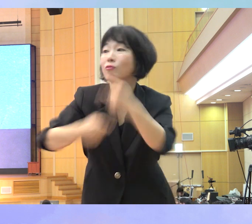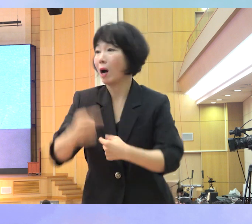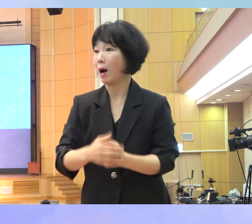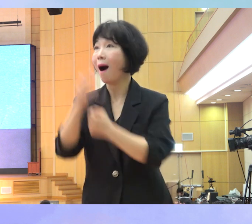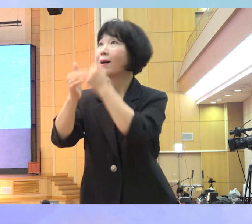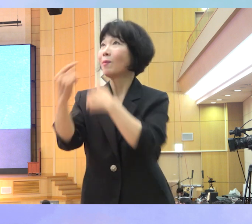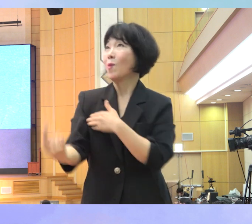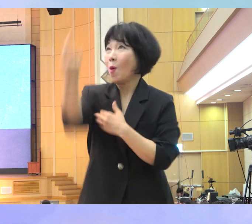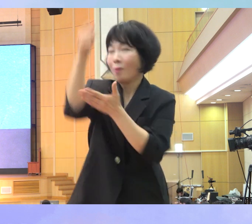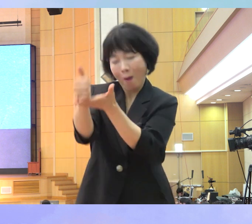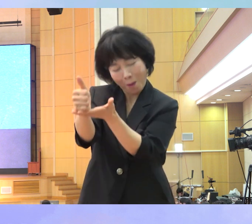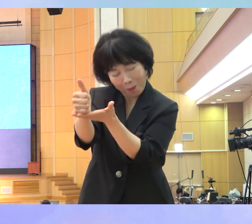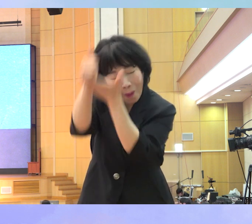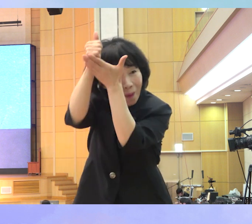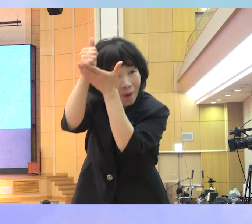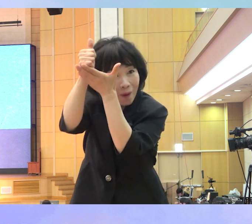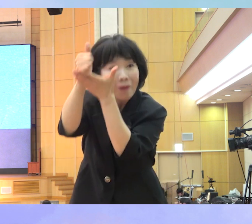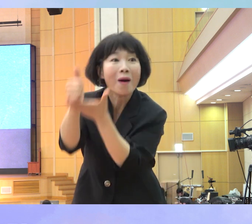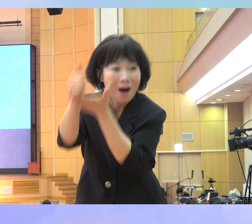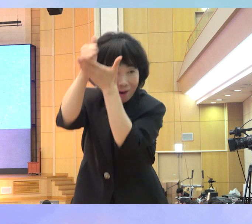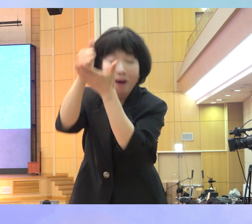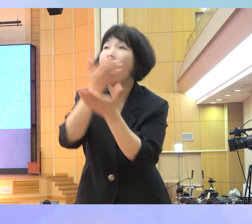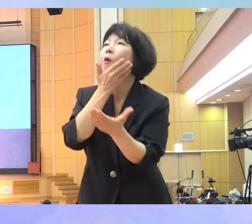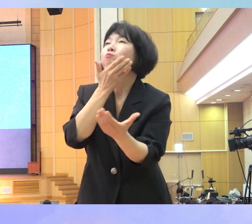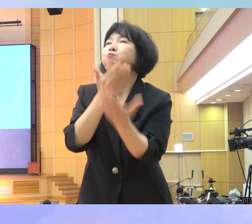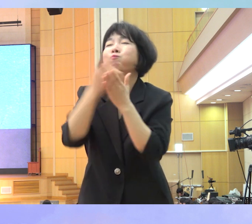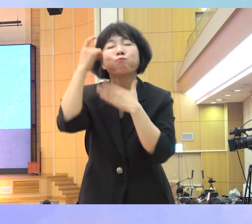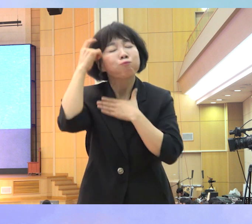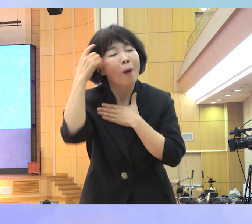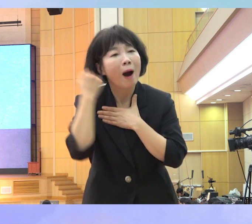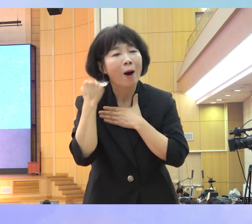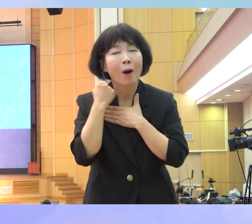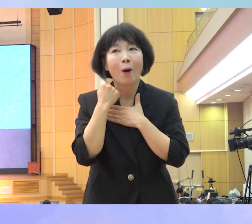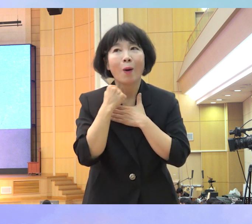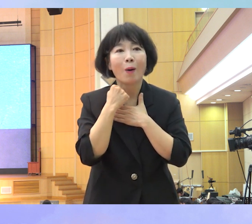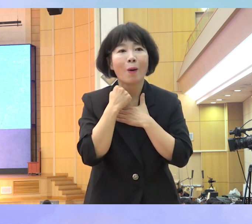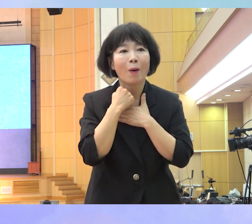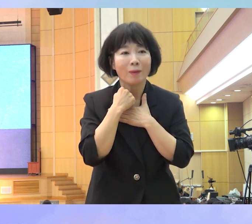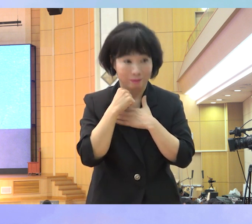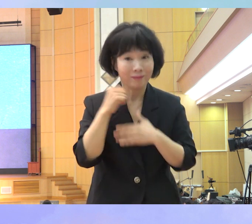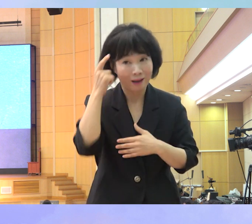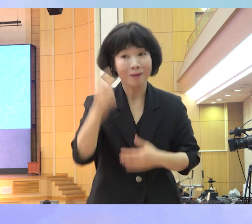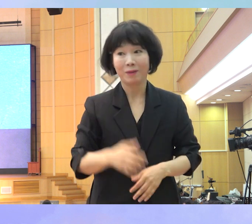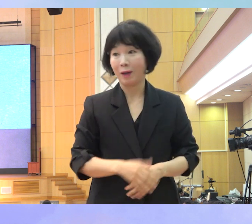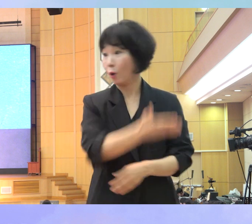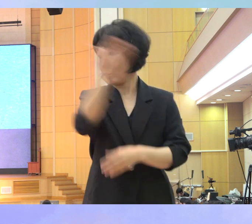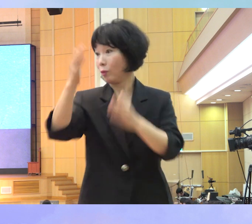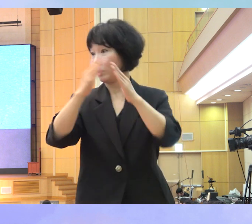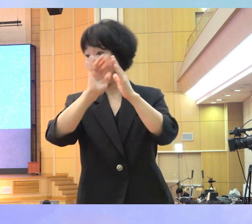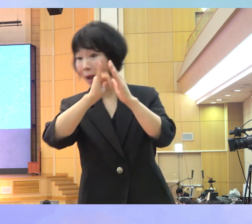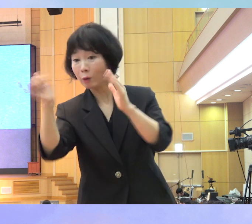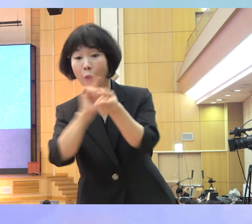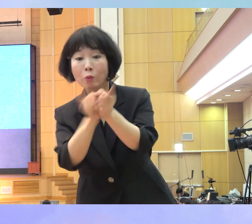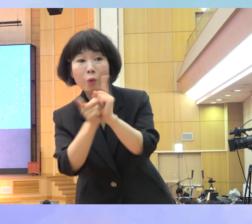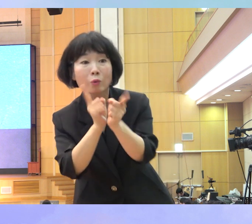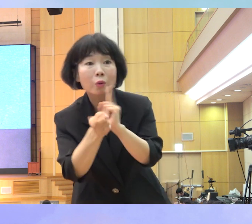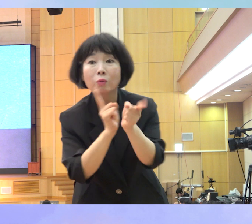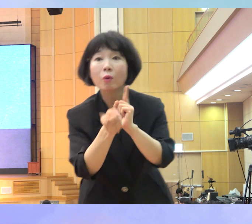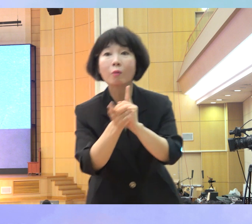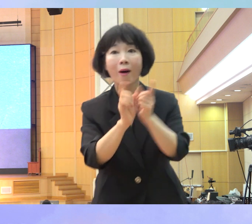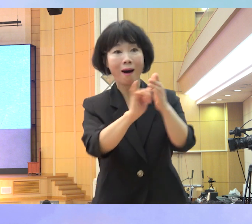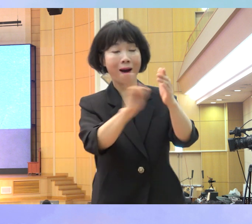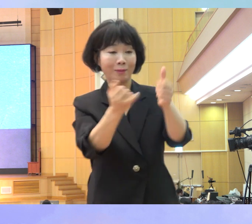하나님을 높여드리고 하나님을 뭐 해드려요? 귀중히 여겨드리는 거. 가족 구성원에게도 존중한다는 건 무슨 얘기예요?